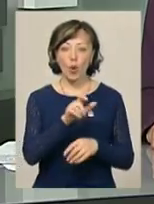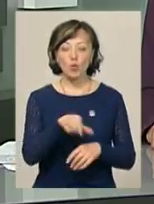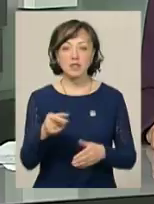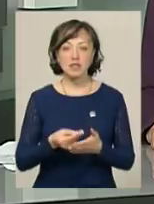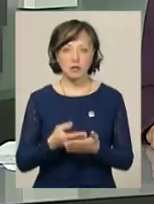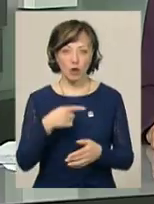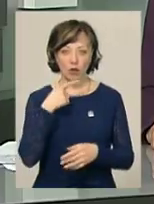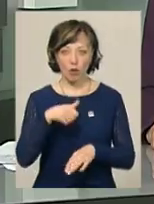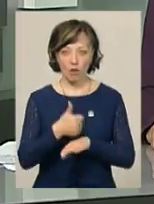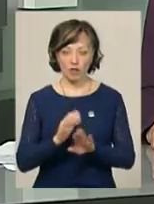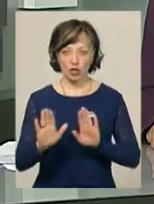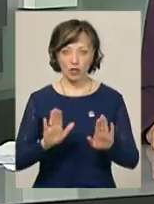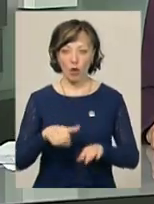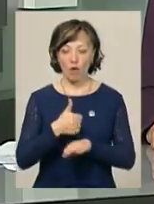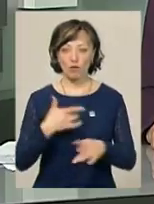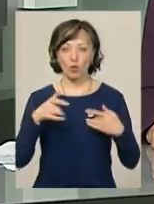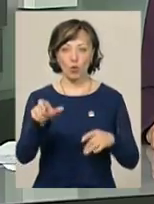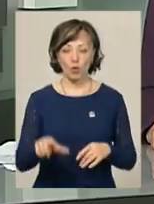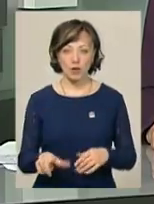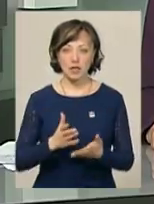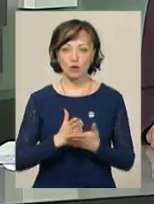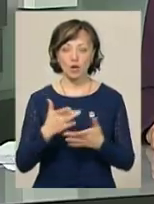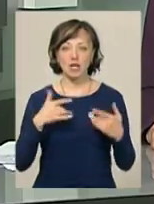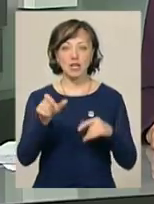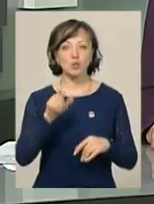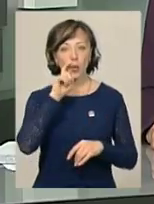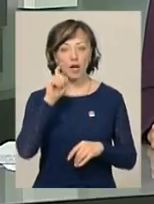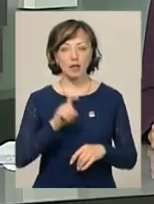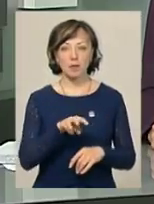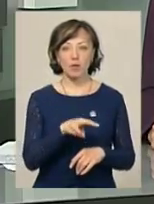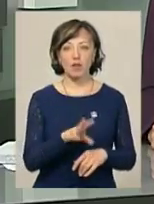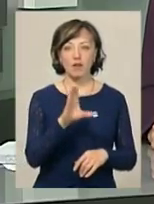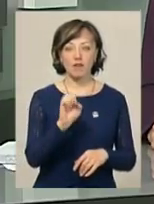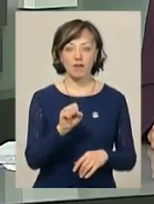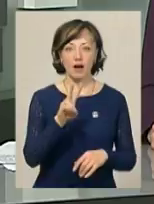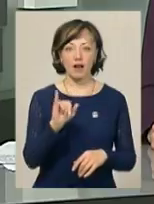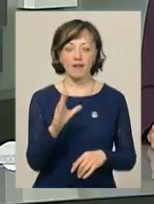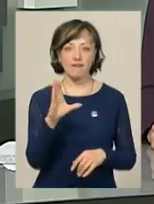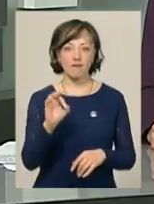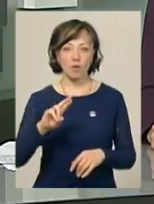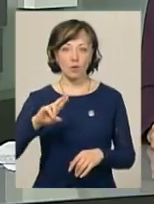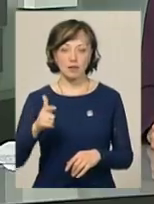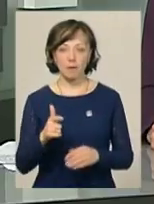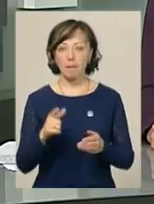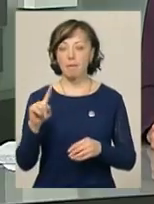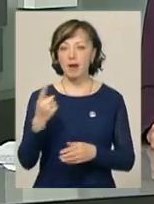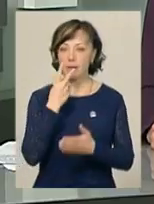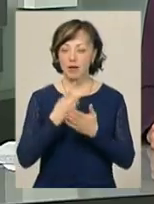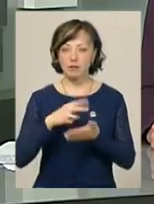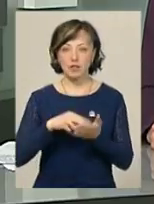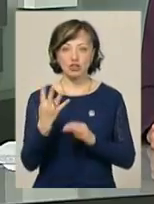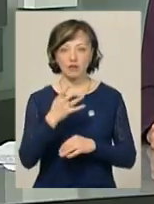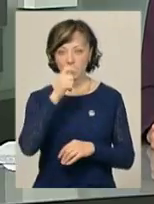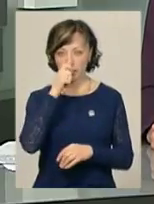Володимир Боросяк. Головну роль у виставі зіграє заслужений артист України Микола Валівоць. Прем'єру запланували на 4 квітня.